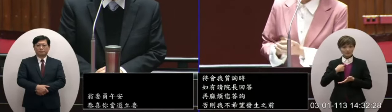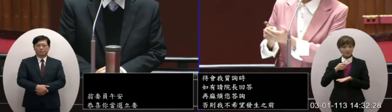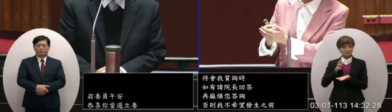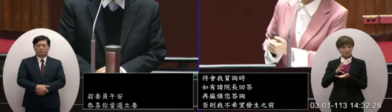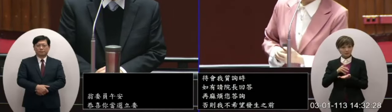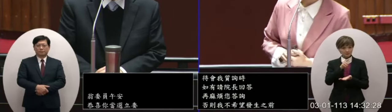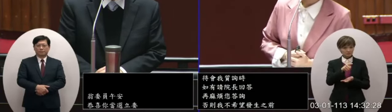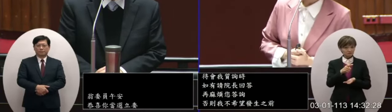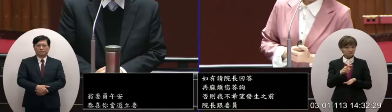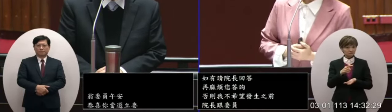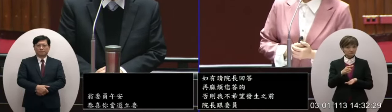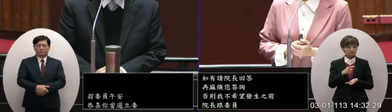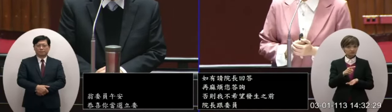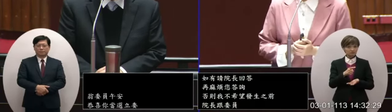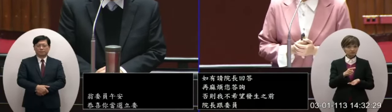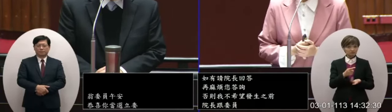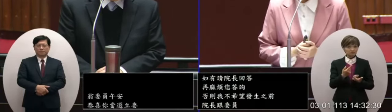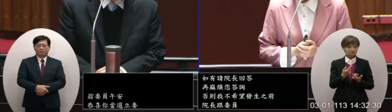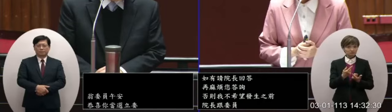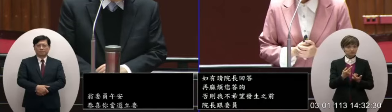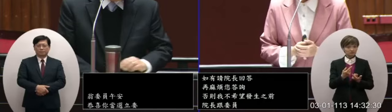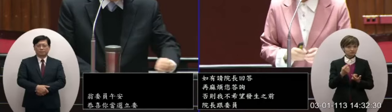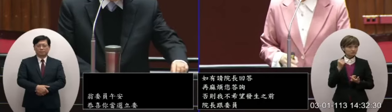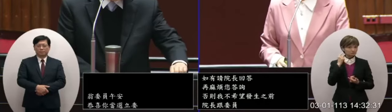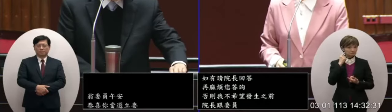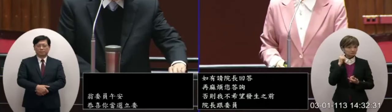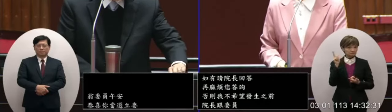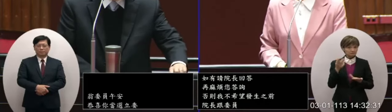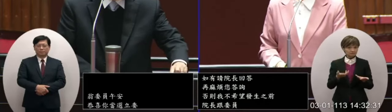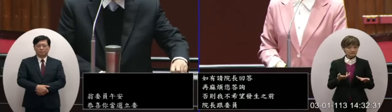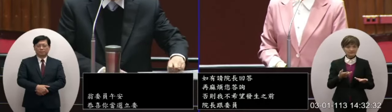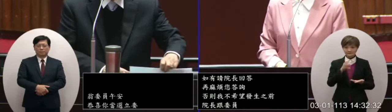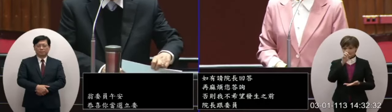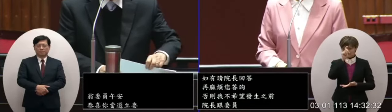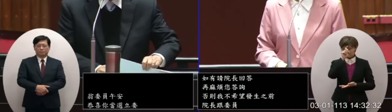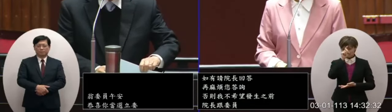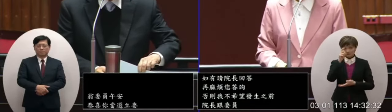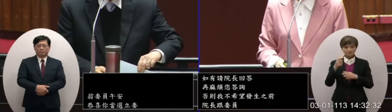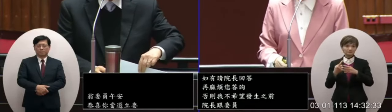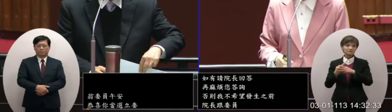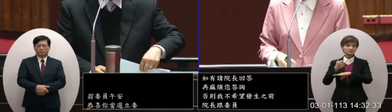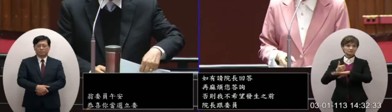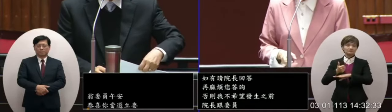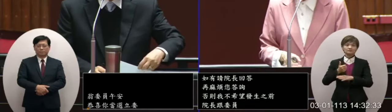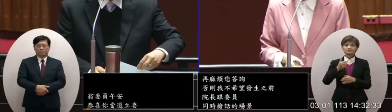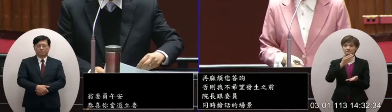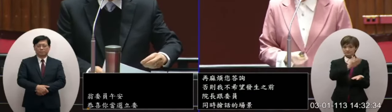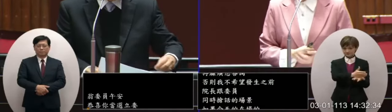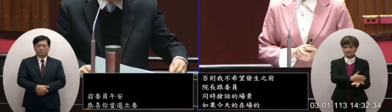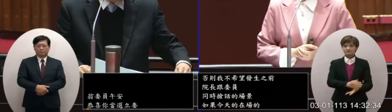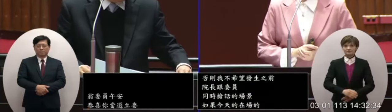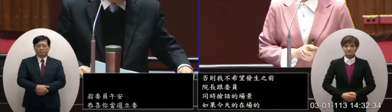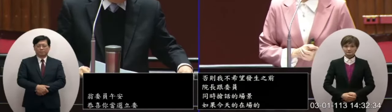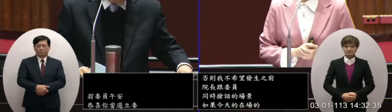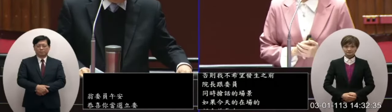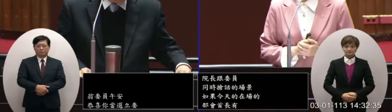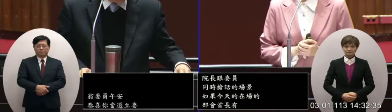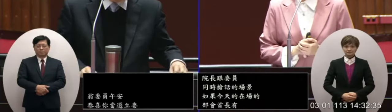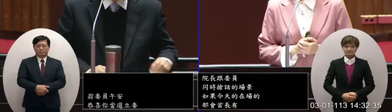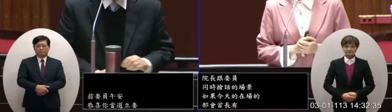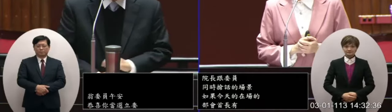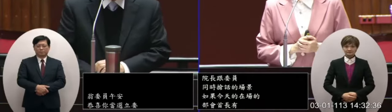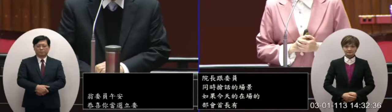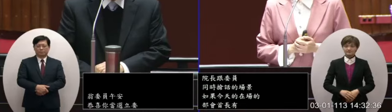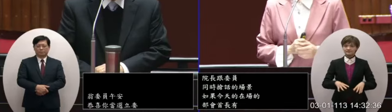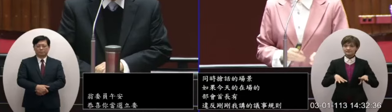规则的话，还拜托主席可以制止。好，那么首先我想请教院